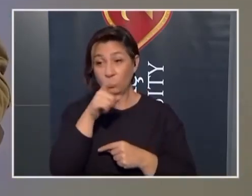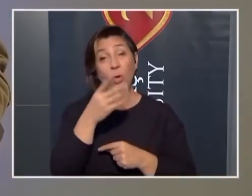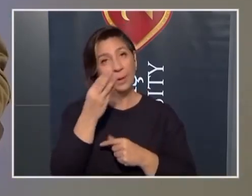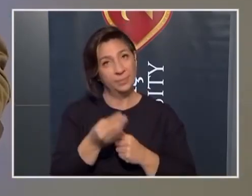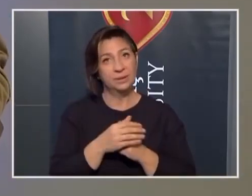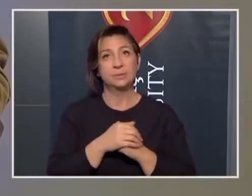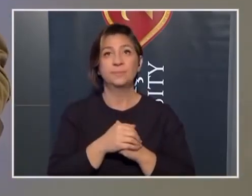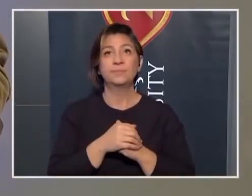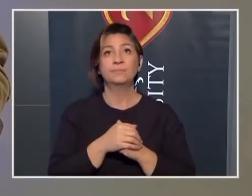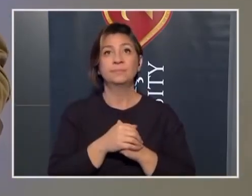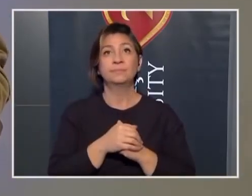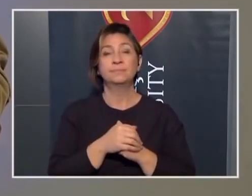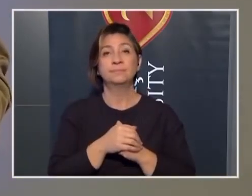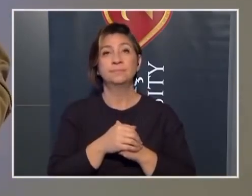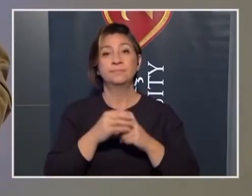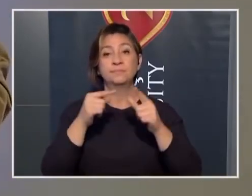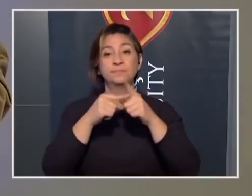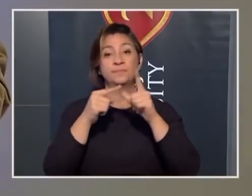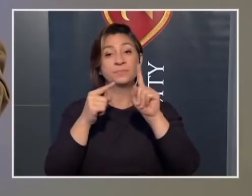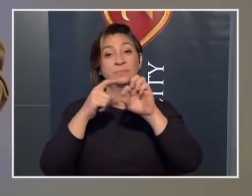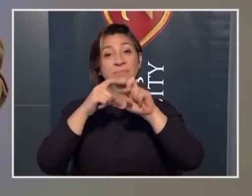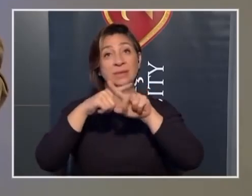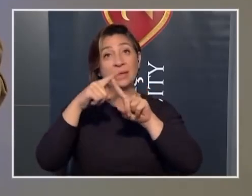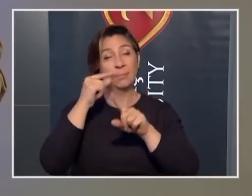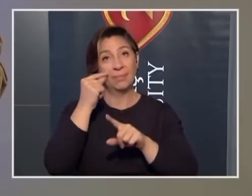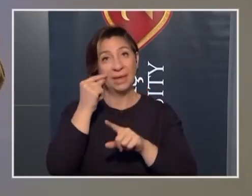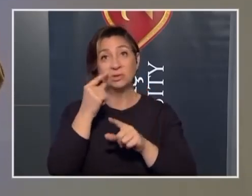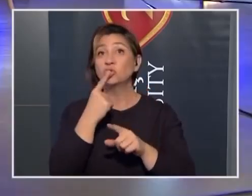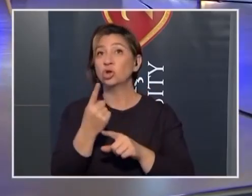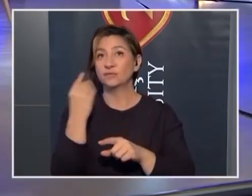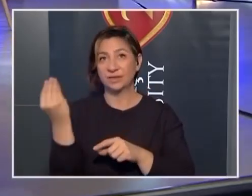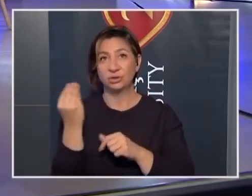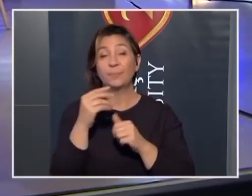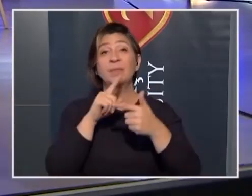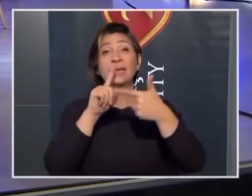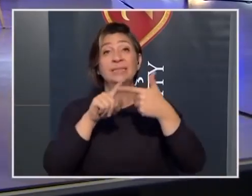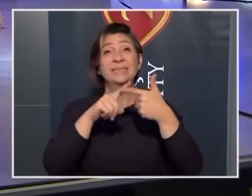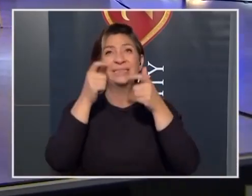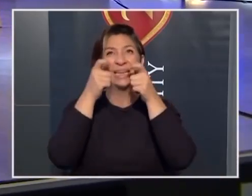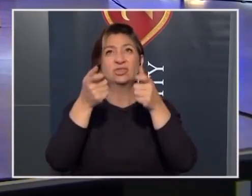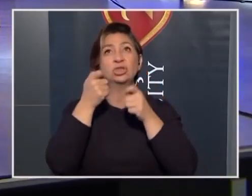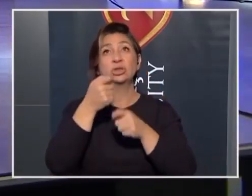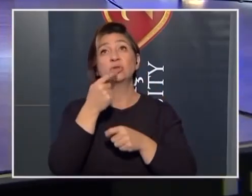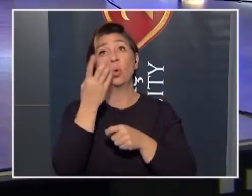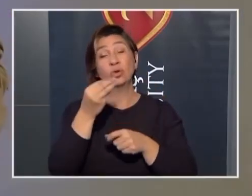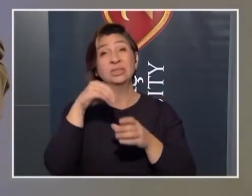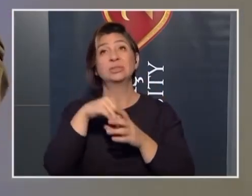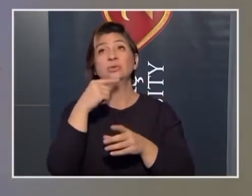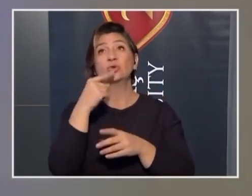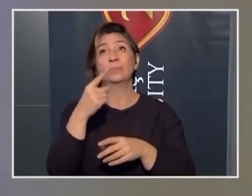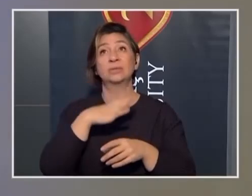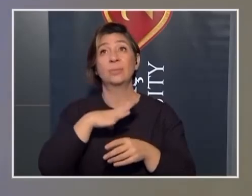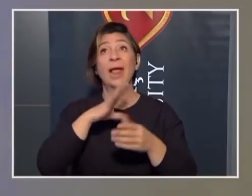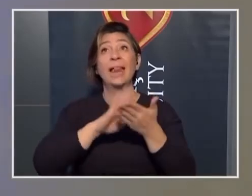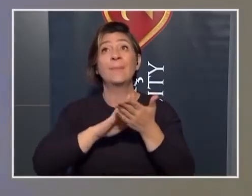olabilir. Sayın Fırat Neziroğlu'na söz vereceğim. İkincisi de dikkat çekici olduğu için söylemek istiyorum. Elimdeki notlarda